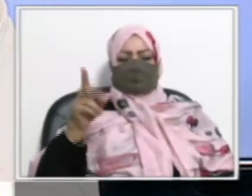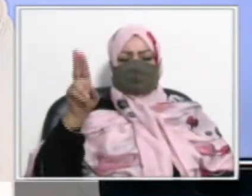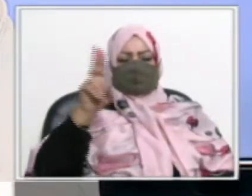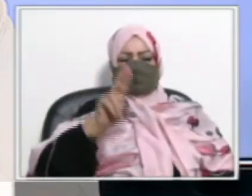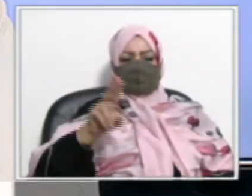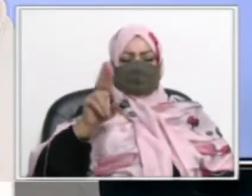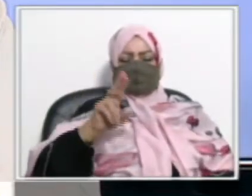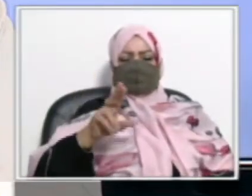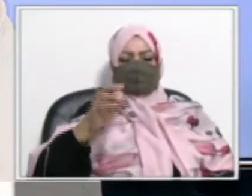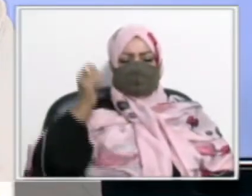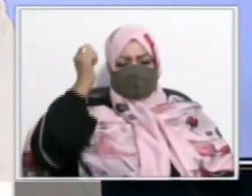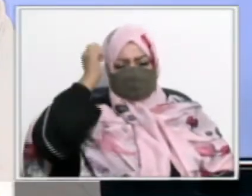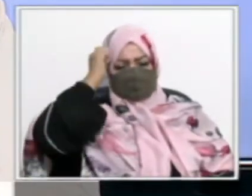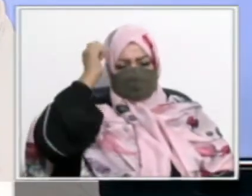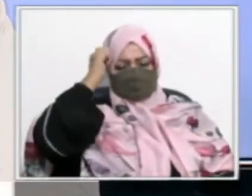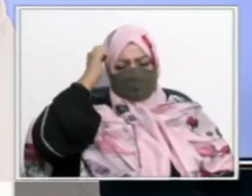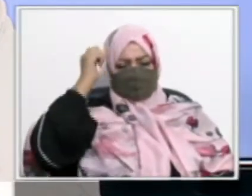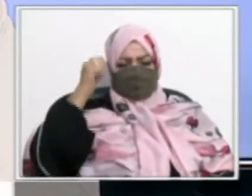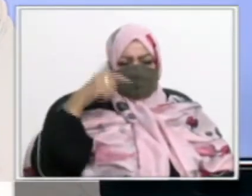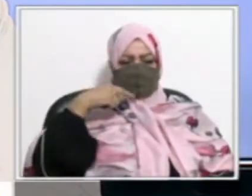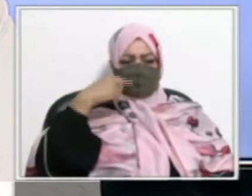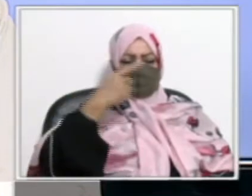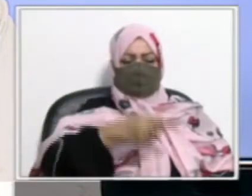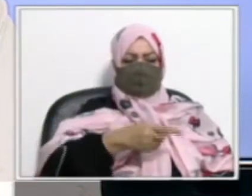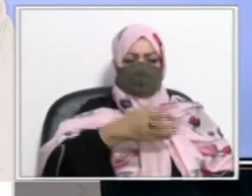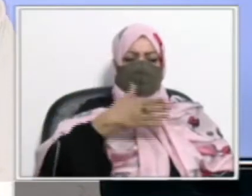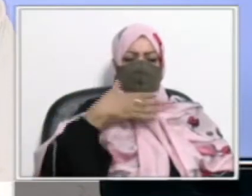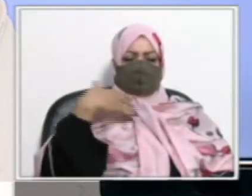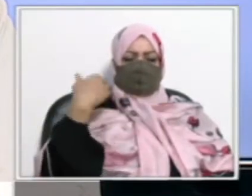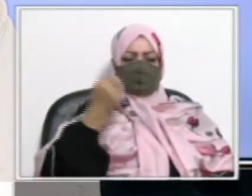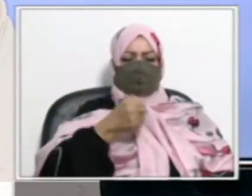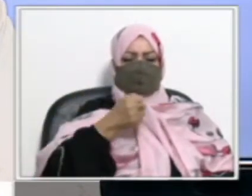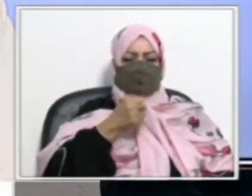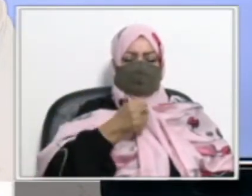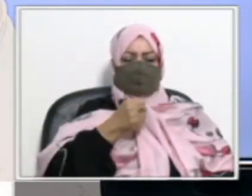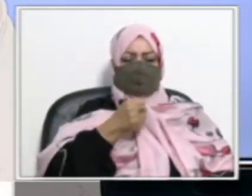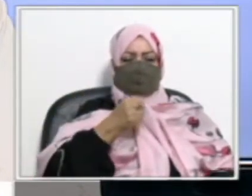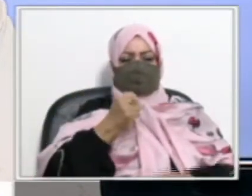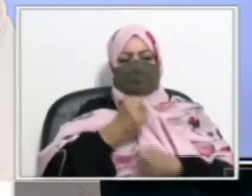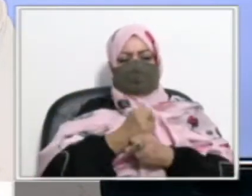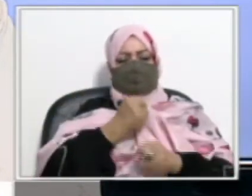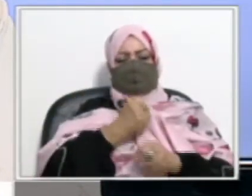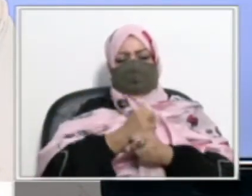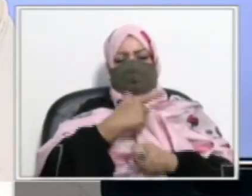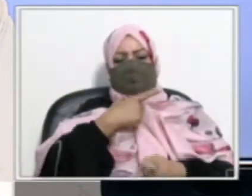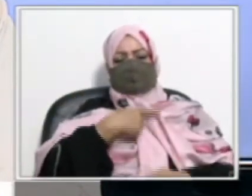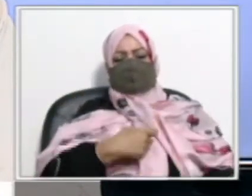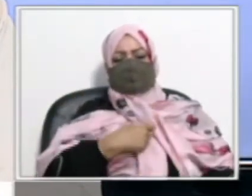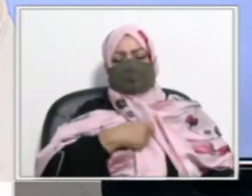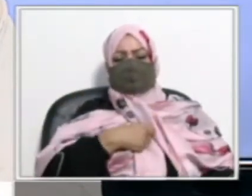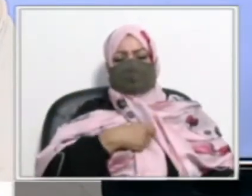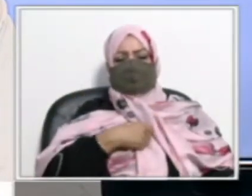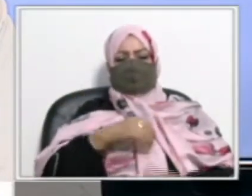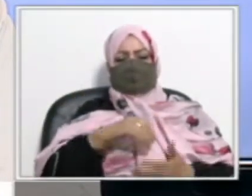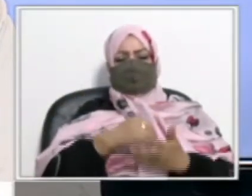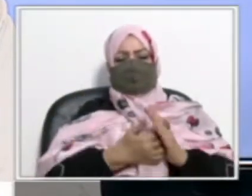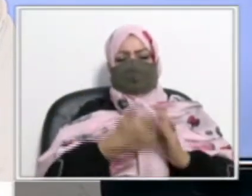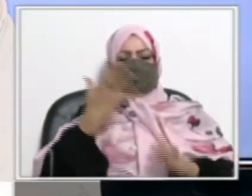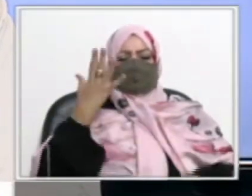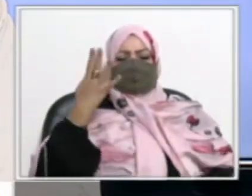صكا بقيمة 45 دينارا وأعطاه 30,000 في يده